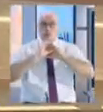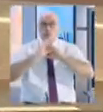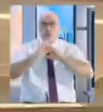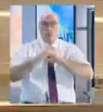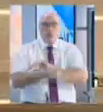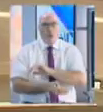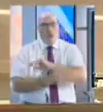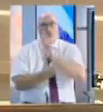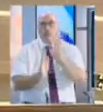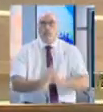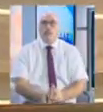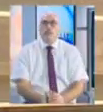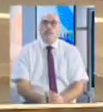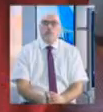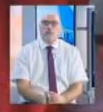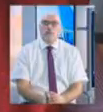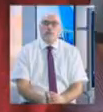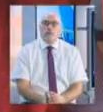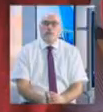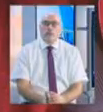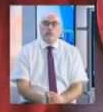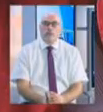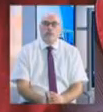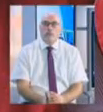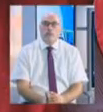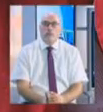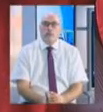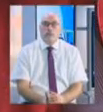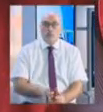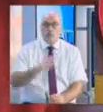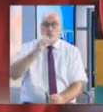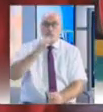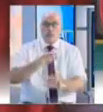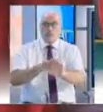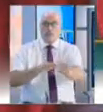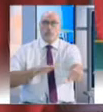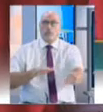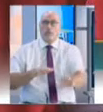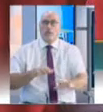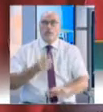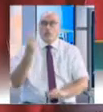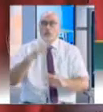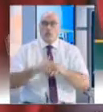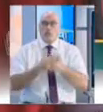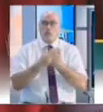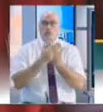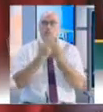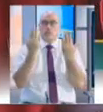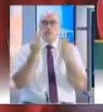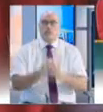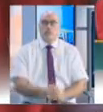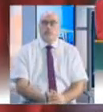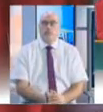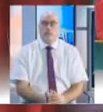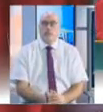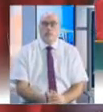ابناء المنطقه. بدينا اول قافله انطلقت ب 20 طن الرابعه صباحا اليوم، واليوم كاين قوافل